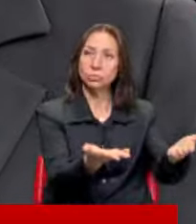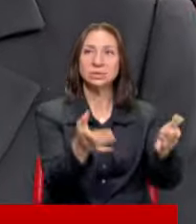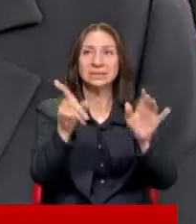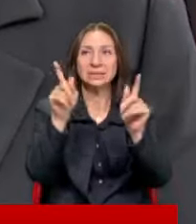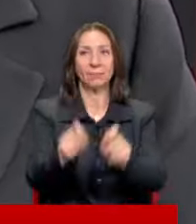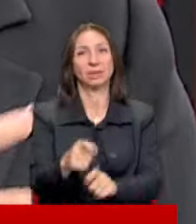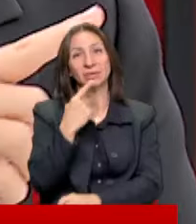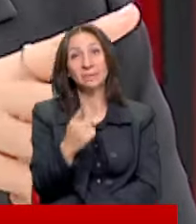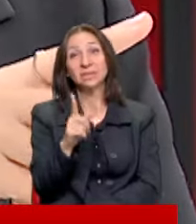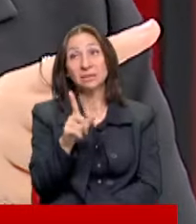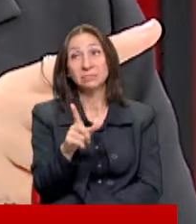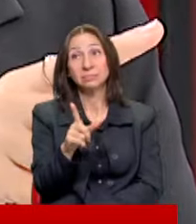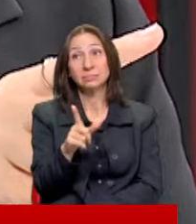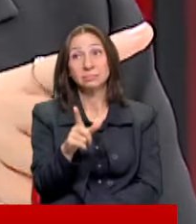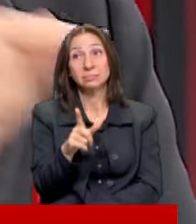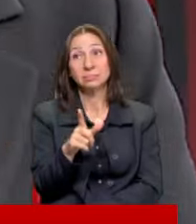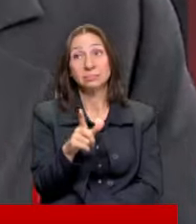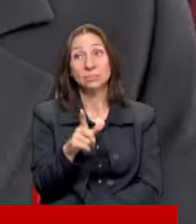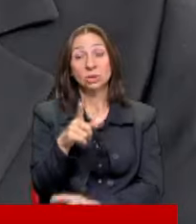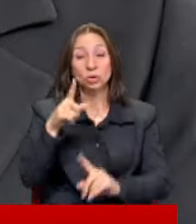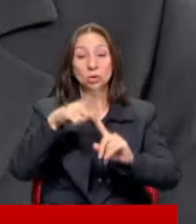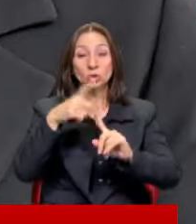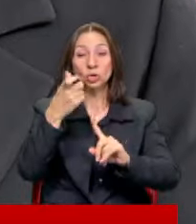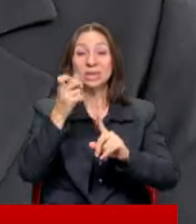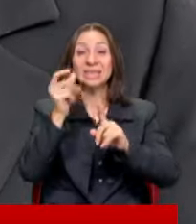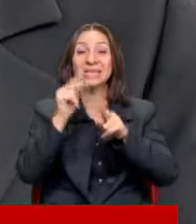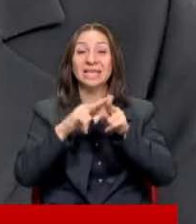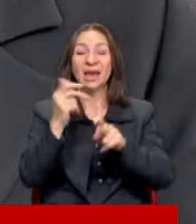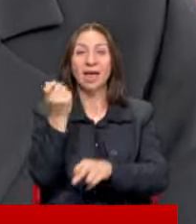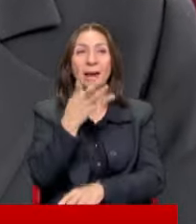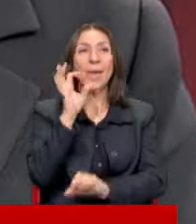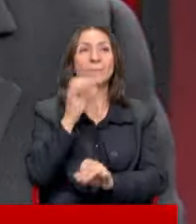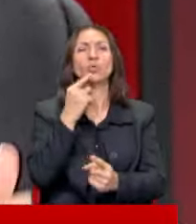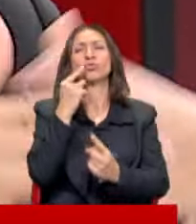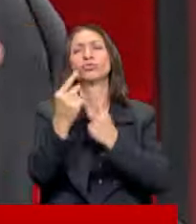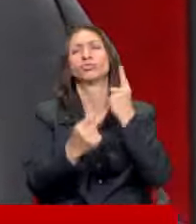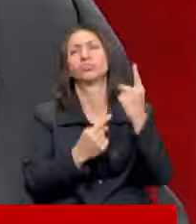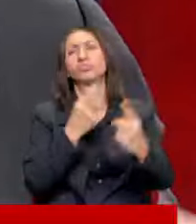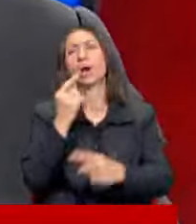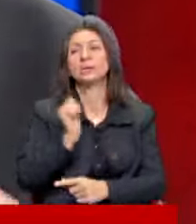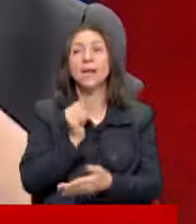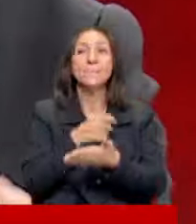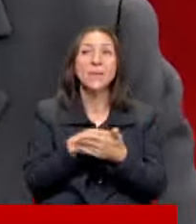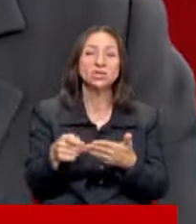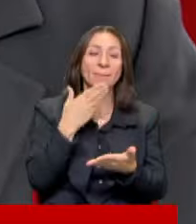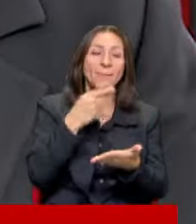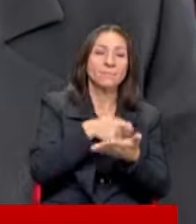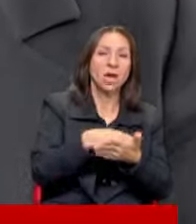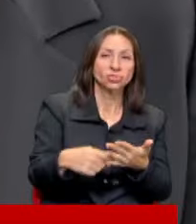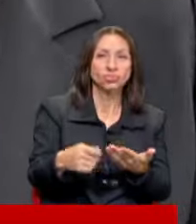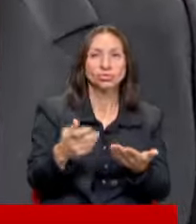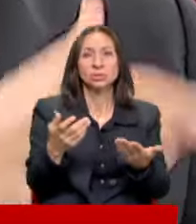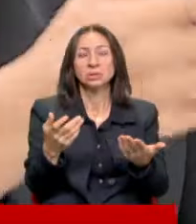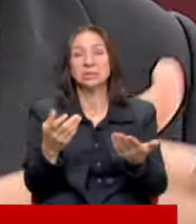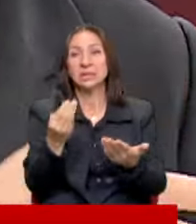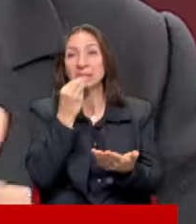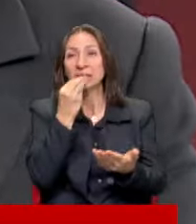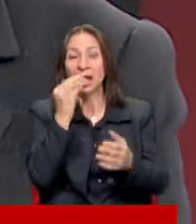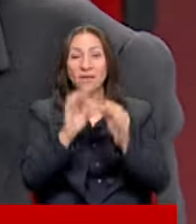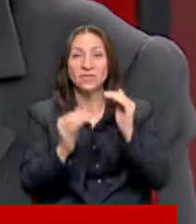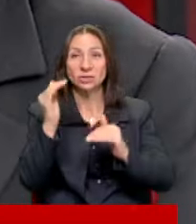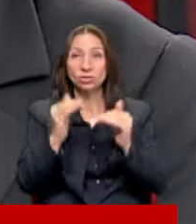yönetin bakın Eee tük rakamları mesela hep konuşuyoruz bütün bu işte asgari ücretlerin emekli maaşlarının gıda